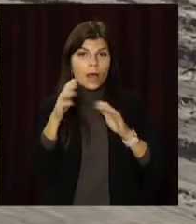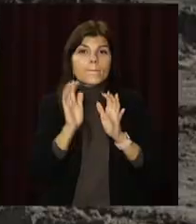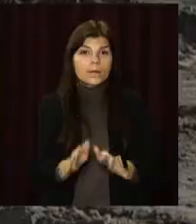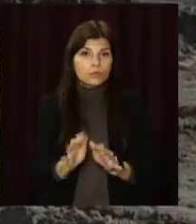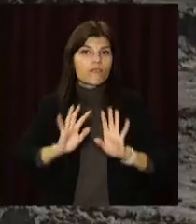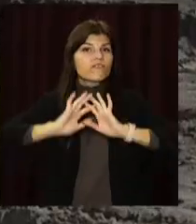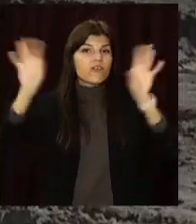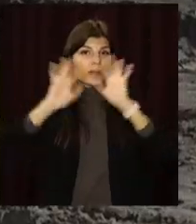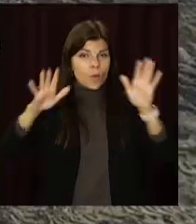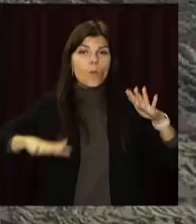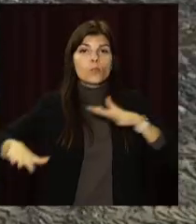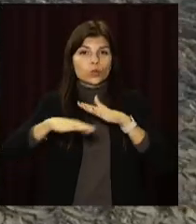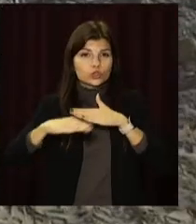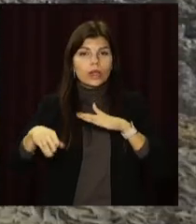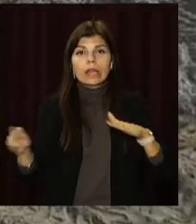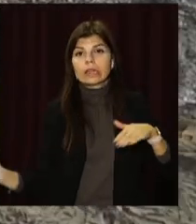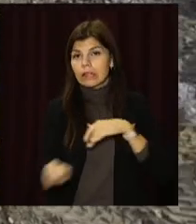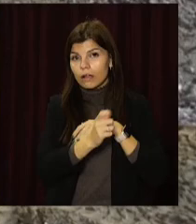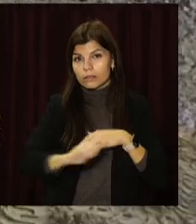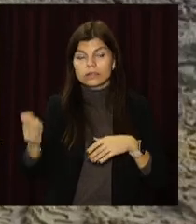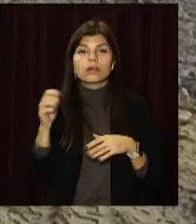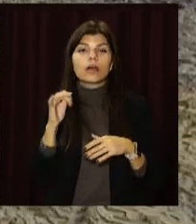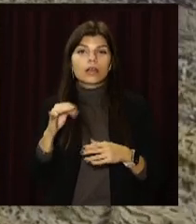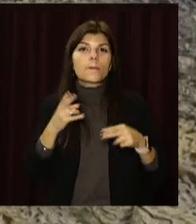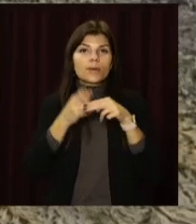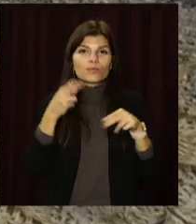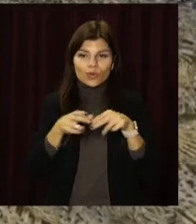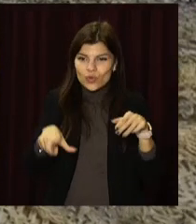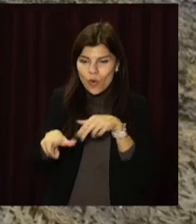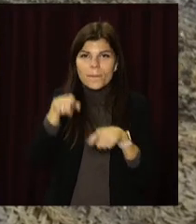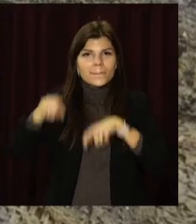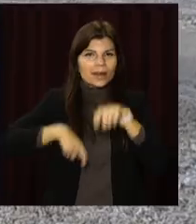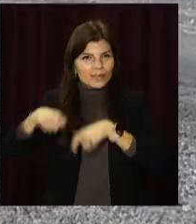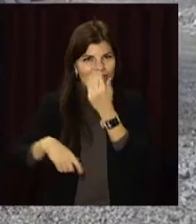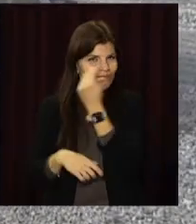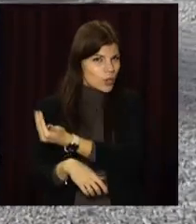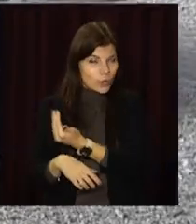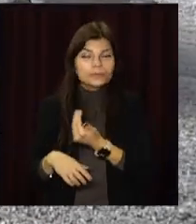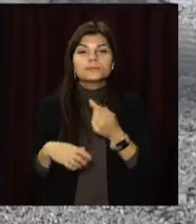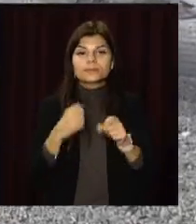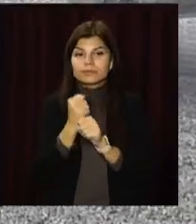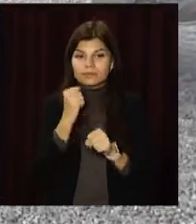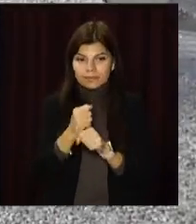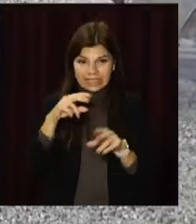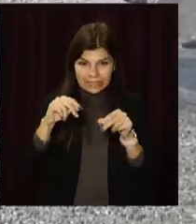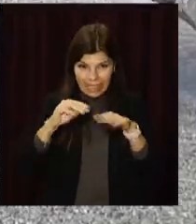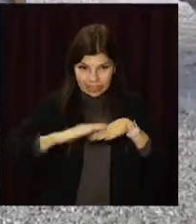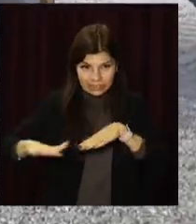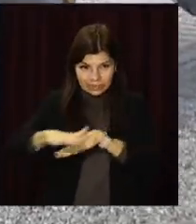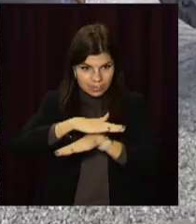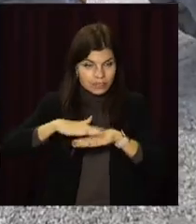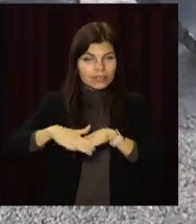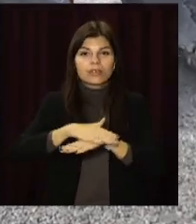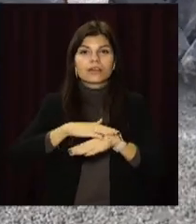і волейбольними майданчиками, тенісним кортом і смугою перешкод. Наразі підрядники облаштували дренажну систему, зараз